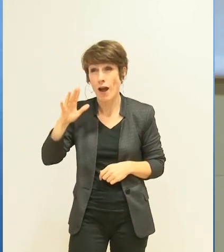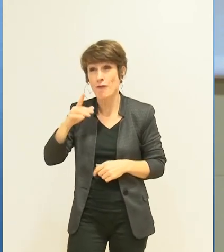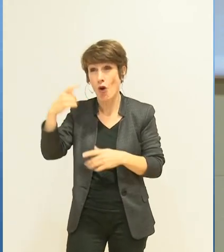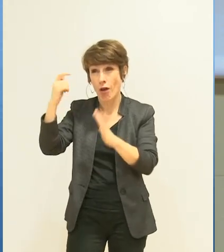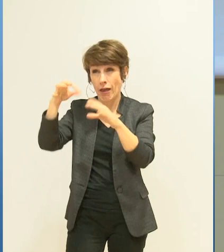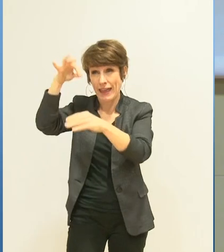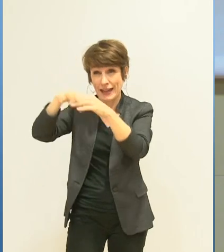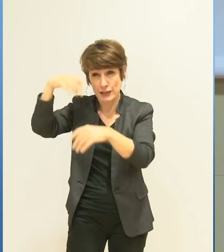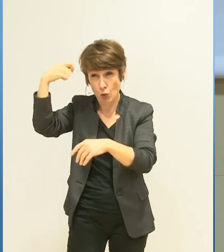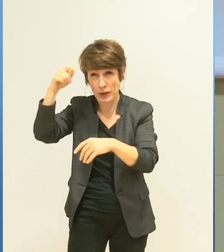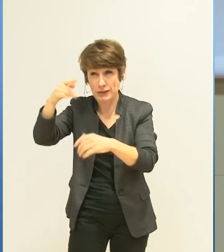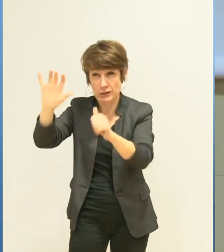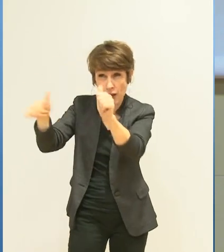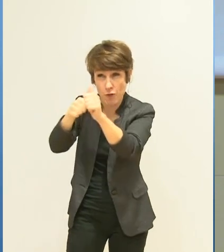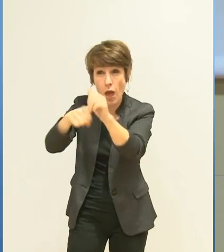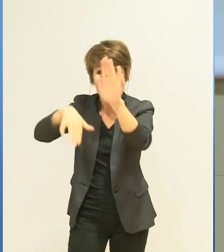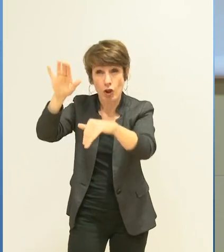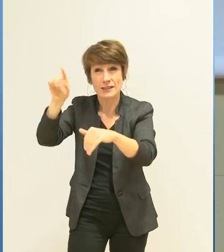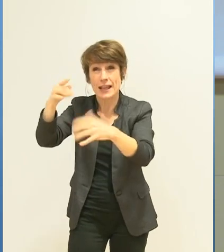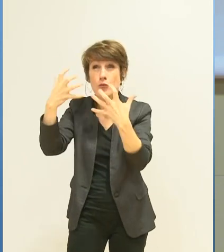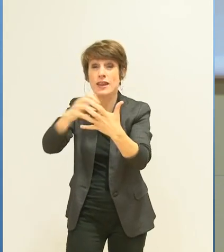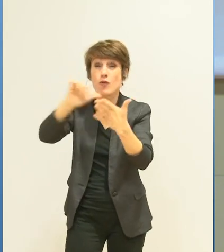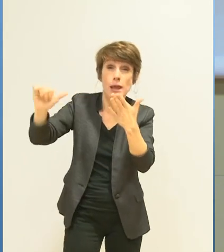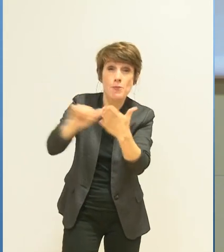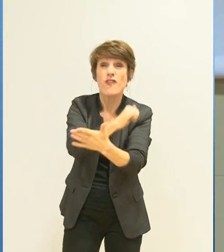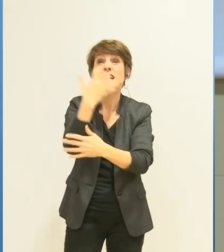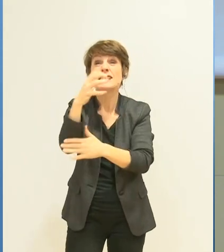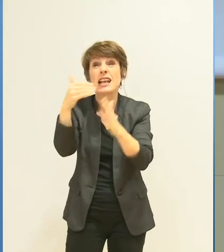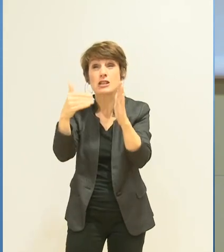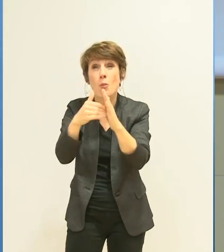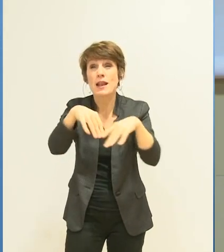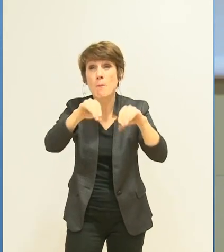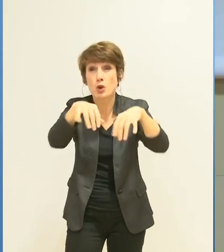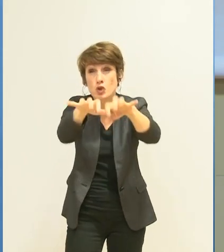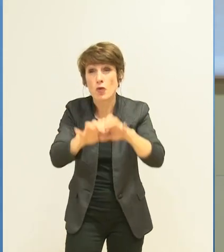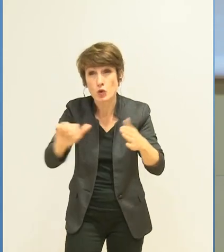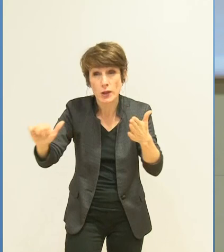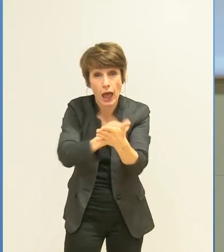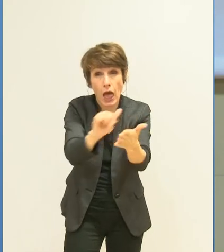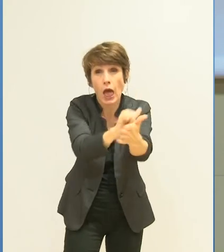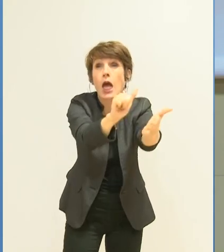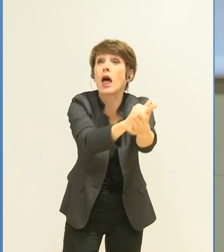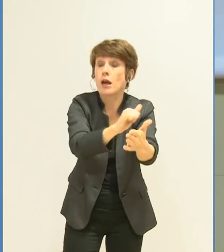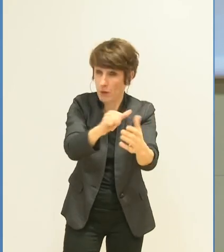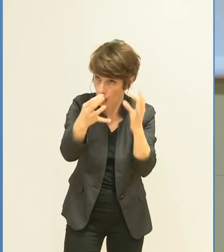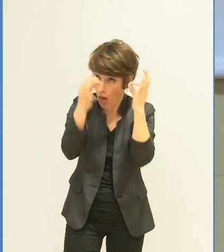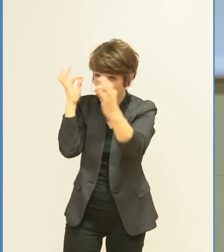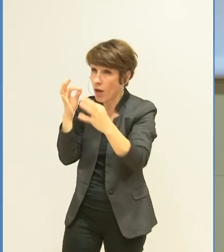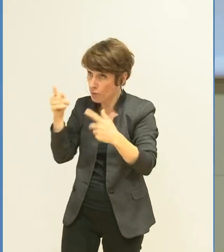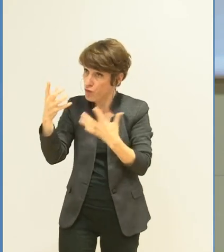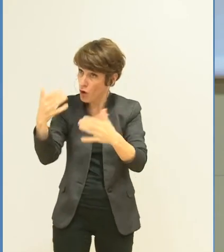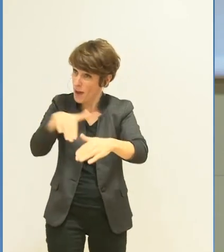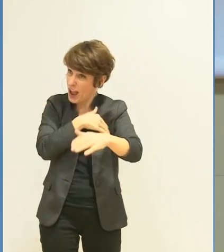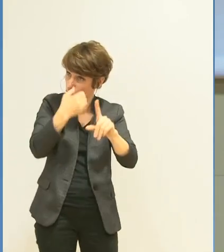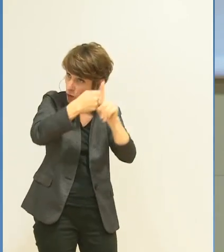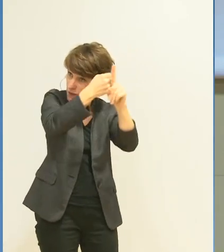suppressions de postes de fonctionnaires que se passe-t-il pour passer de 500 mille suppressions de postes de fonctionnaires à la défense des agents que se passe-t-il pour